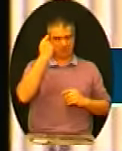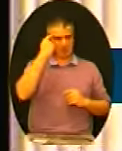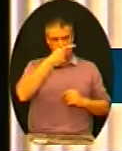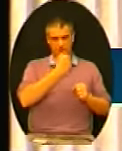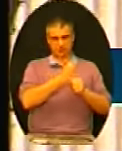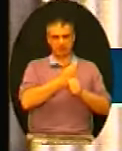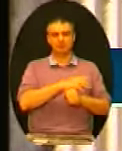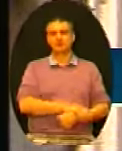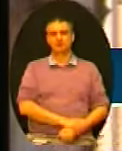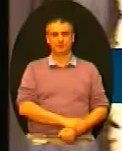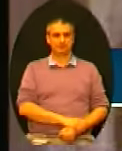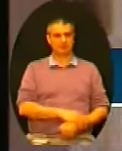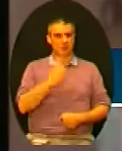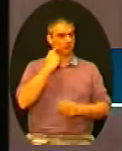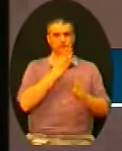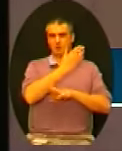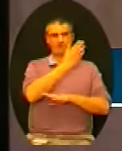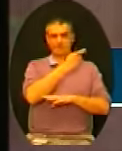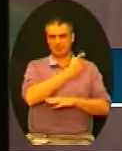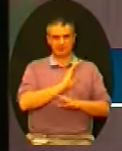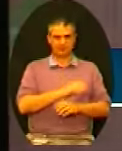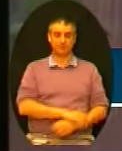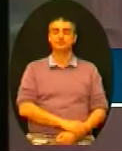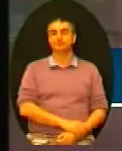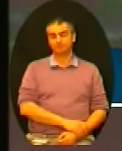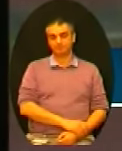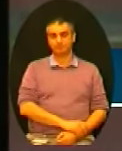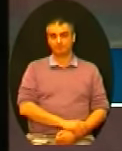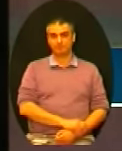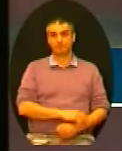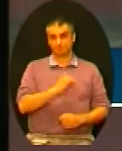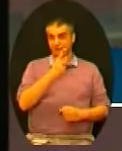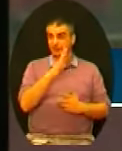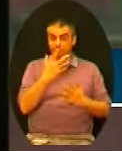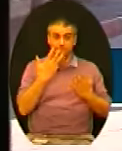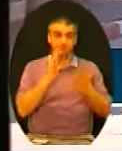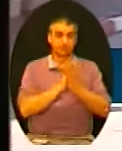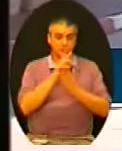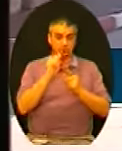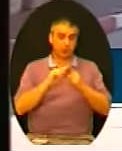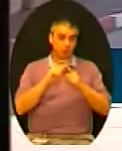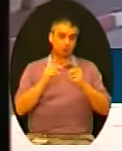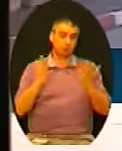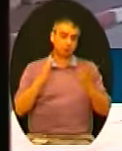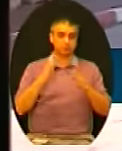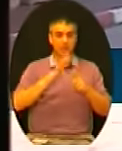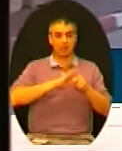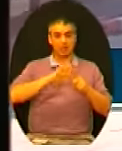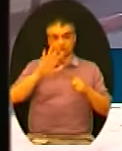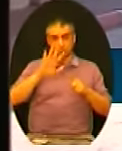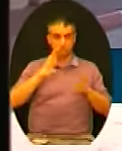נראה לי שהוא יפנה לנתיב הזה. נכון, ואז בנומר, אם זה 19 חודשים, אז בערך